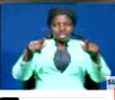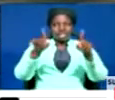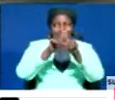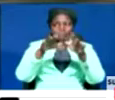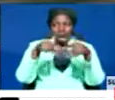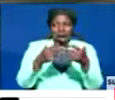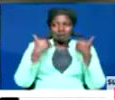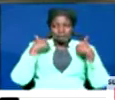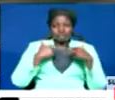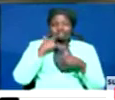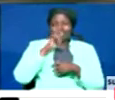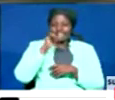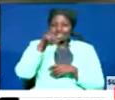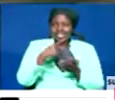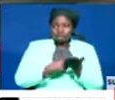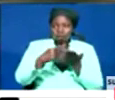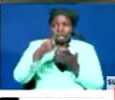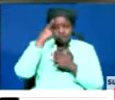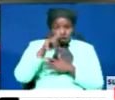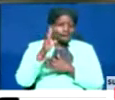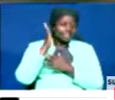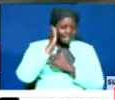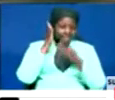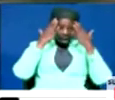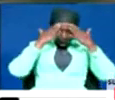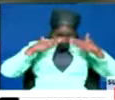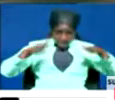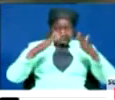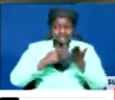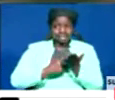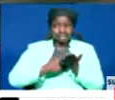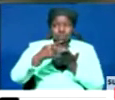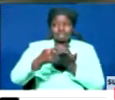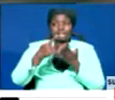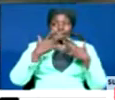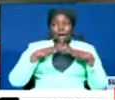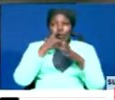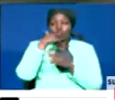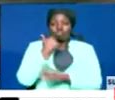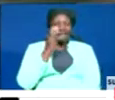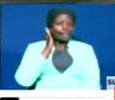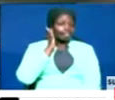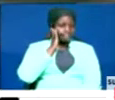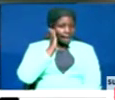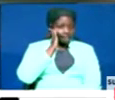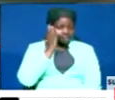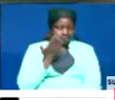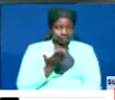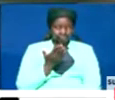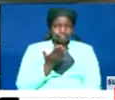balo, hii wiki ni wiki ya uhamasisho kuhusiana na watu mbao wasiukua na wezo